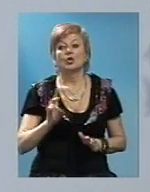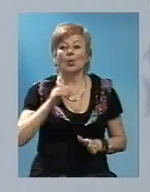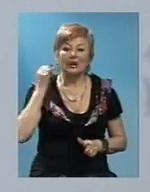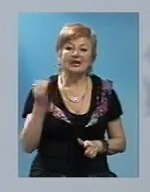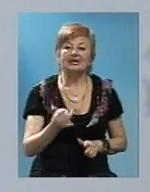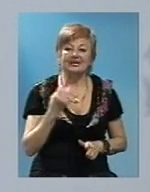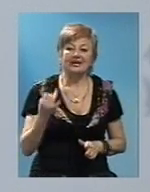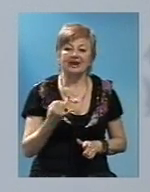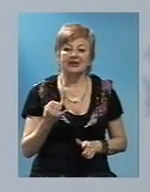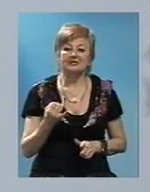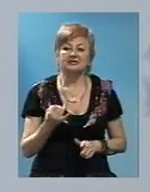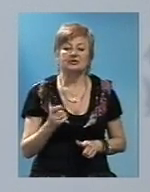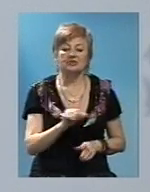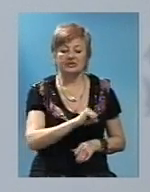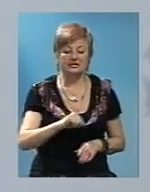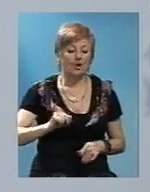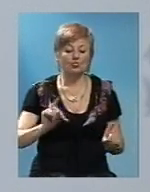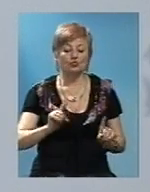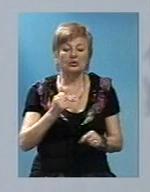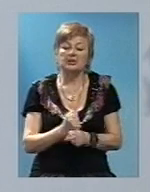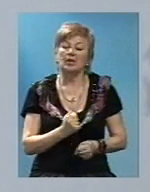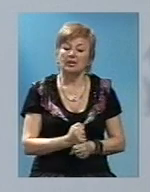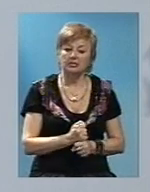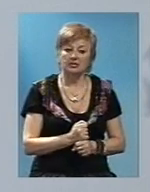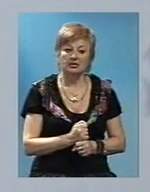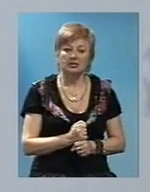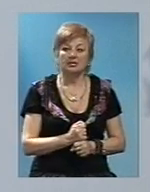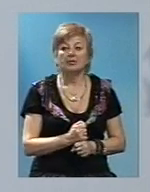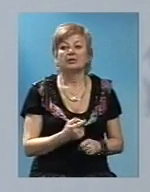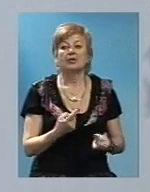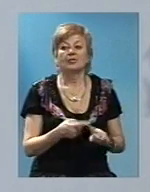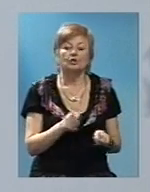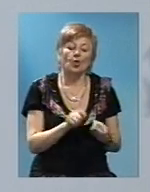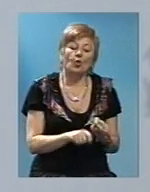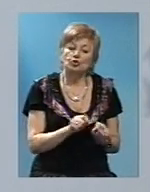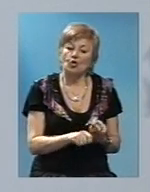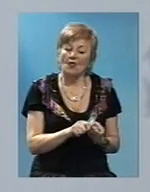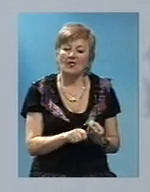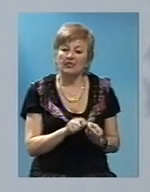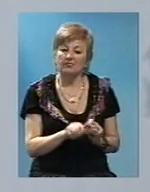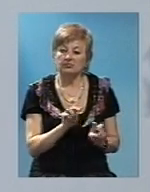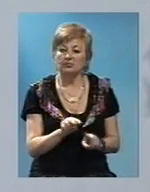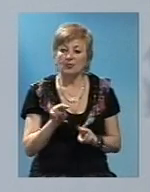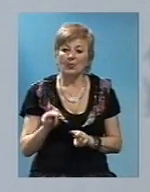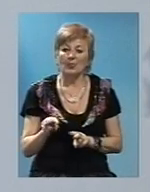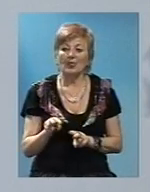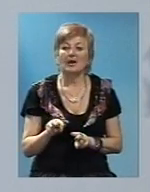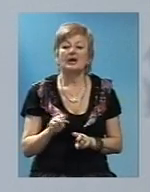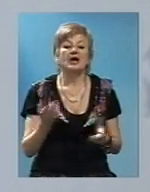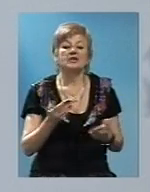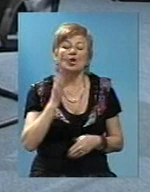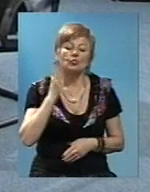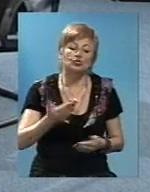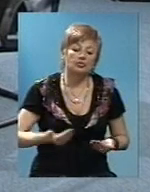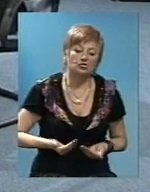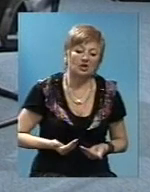цікаво самому що зробити. Ми з Сергієм контролювали, як купляються квитки, де ми будемо жити,